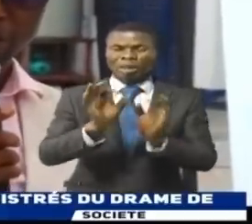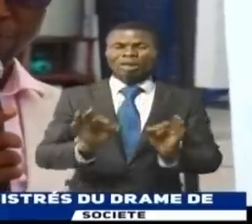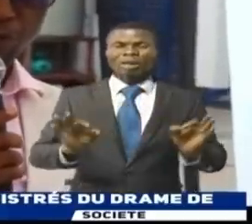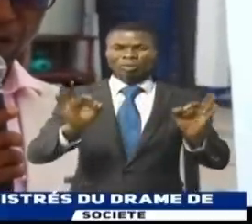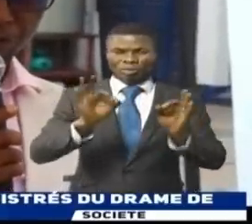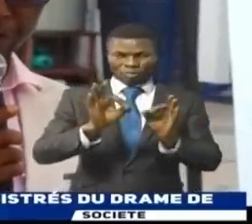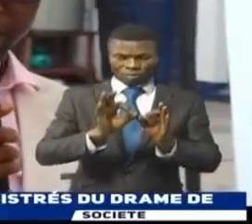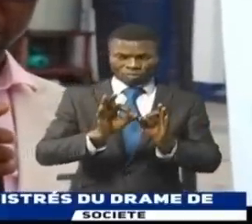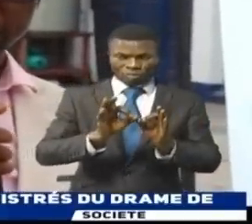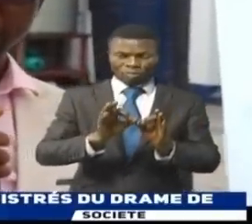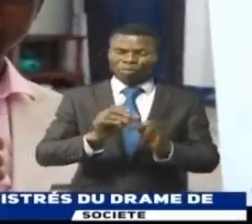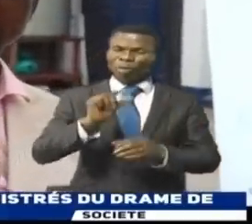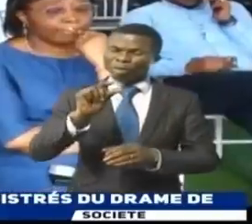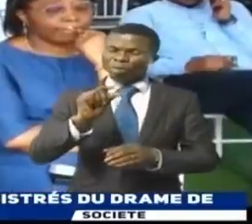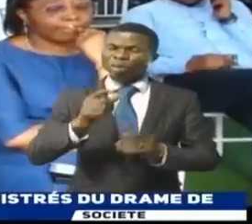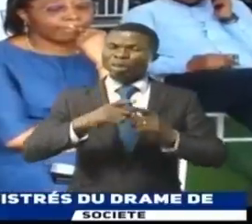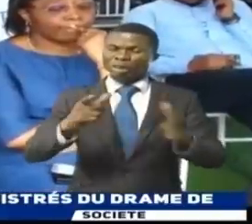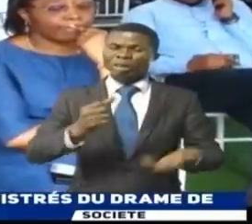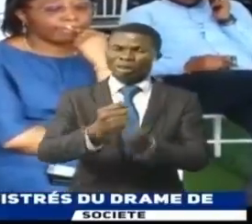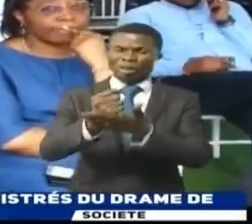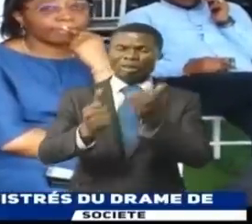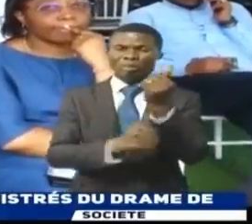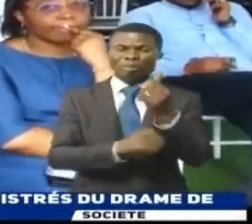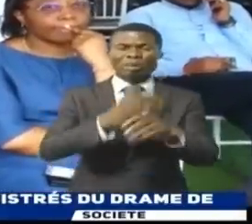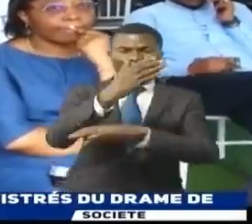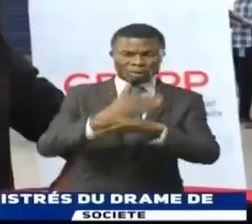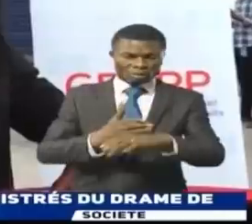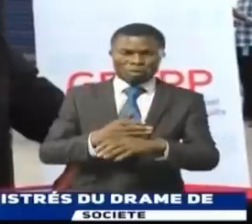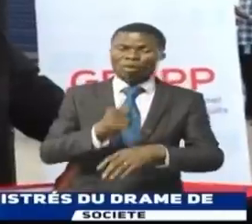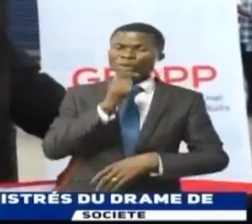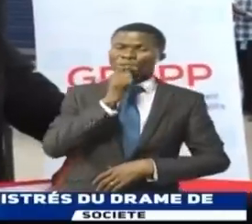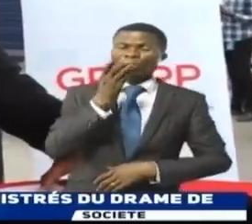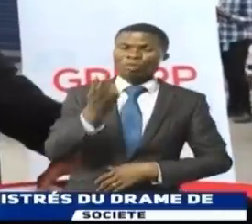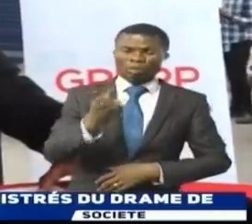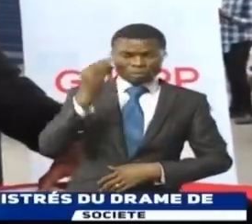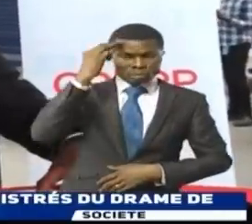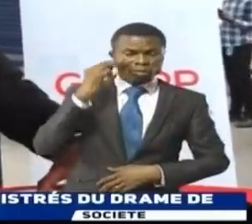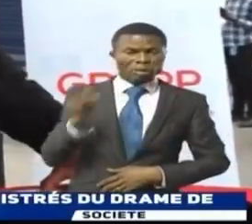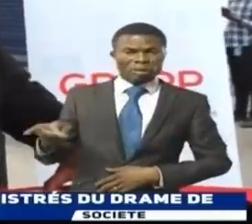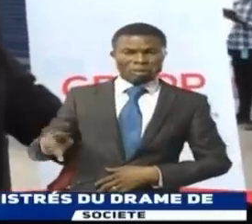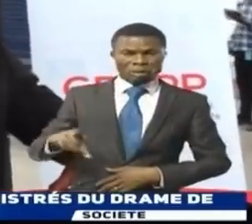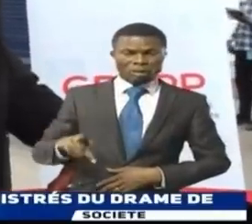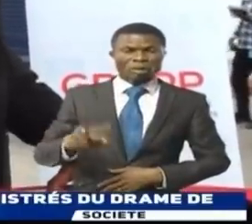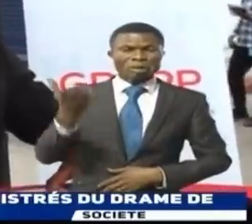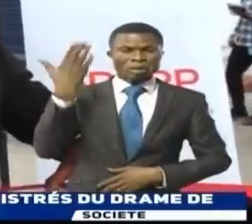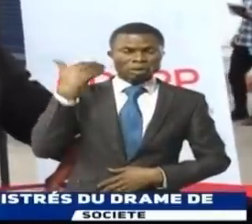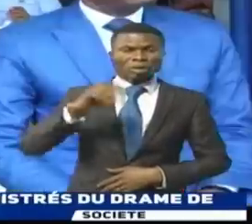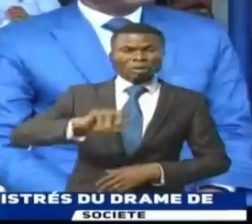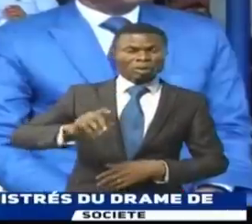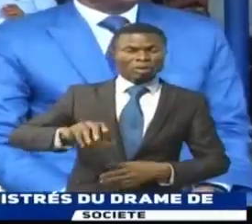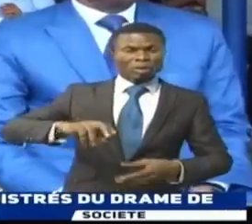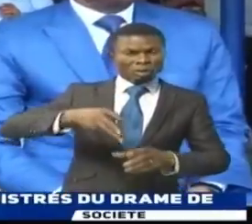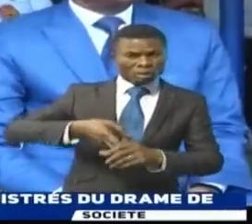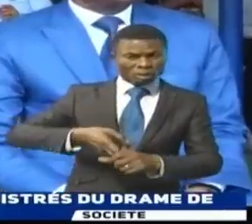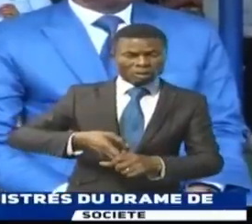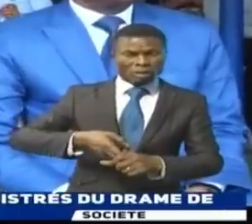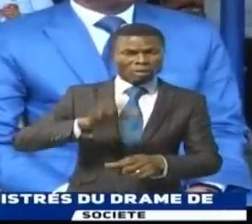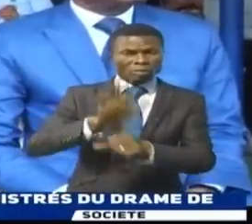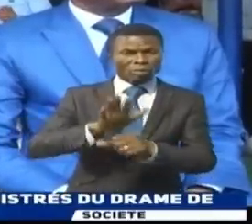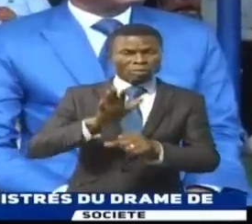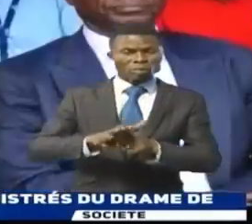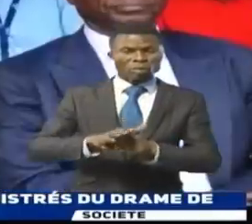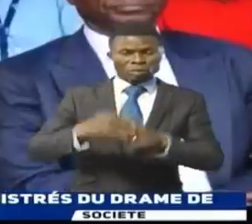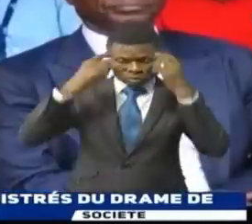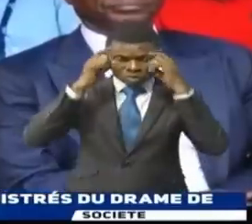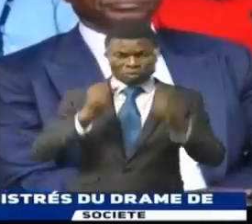qui va tant soit peu aider les sinistrés de ce drame. Le ministre provincial des hydrocarbures a fait savoir que plusieurs